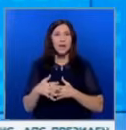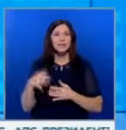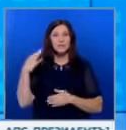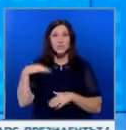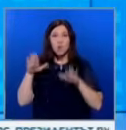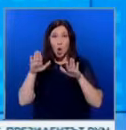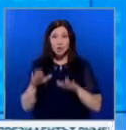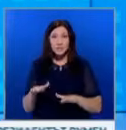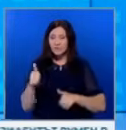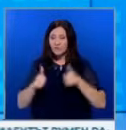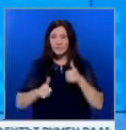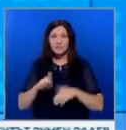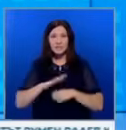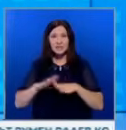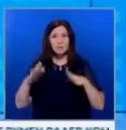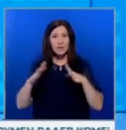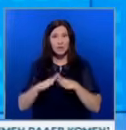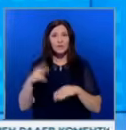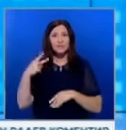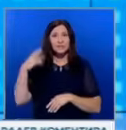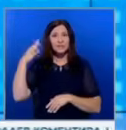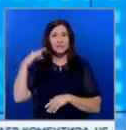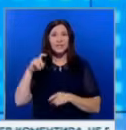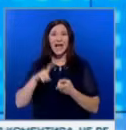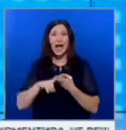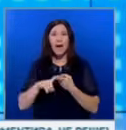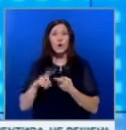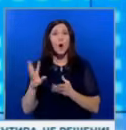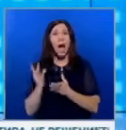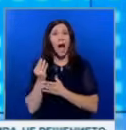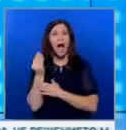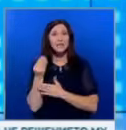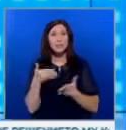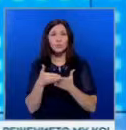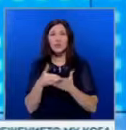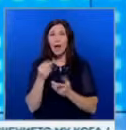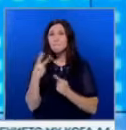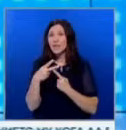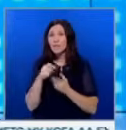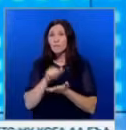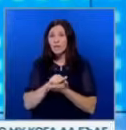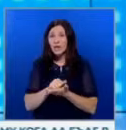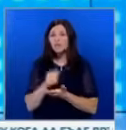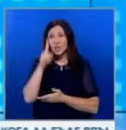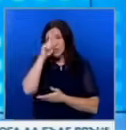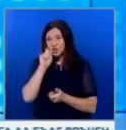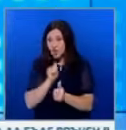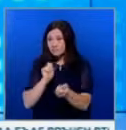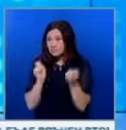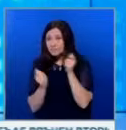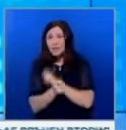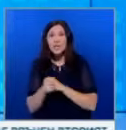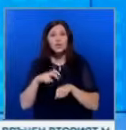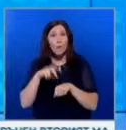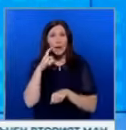Американският президент остава в надпреварата за Белия дом. Вицепрезидентът Камала Харис опроверга медийни публикациите, че тя ще смени Джо Байден на